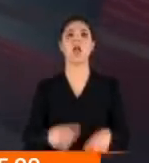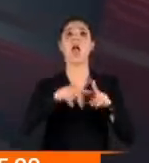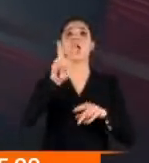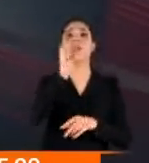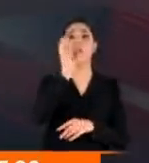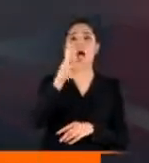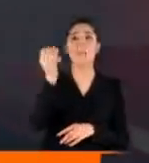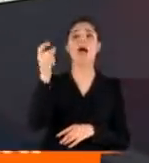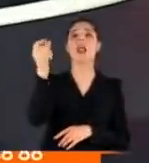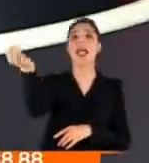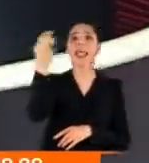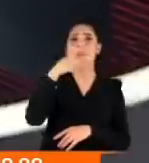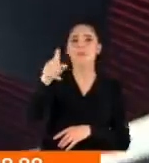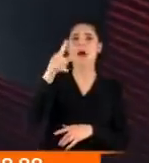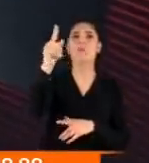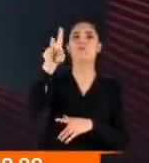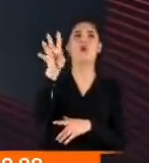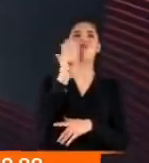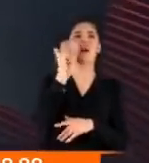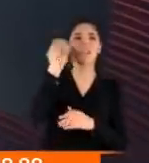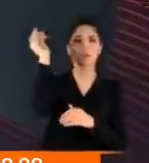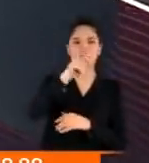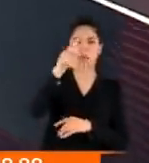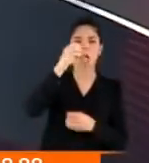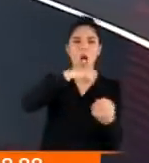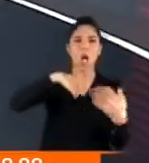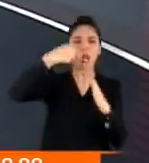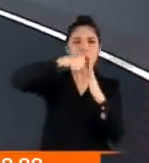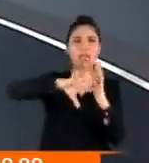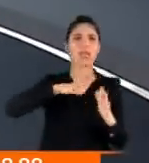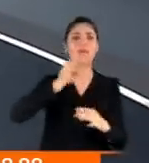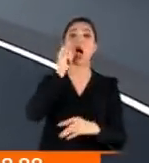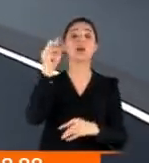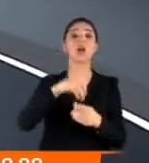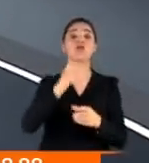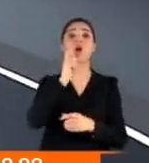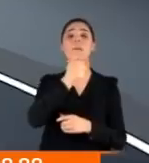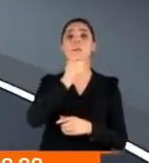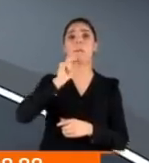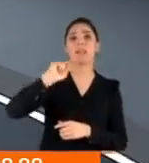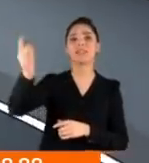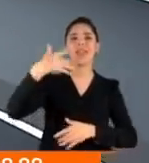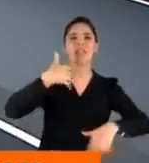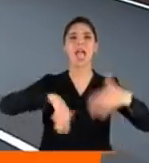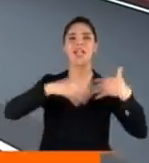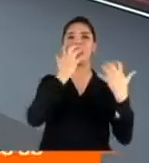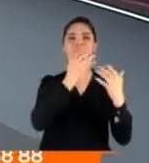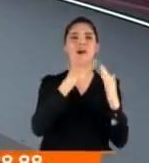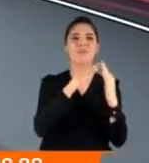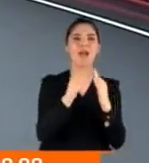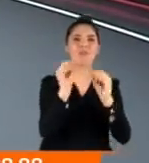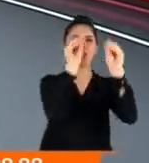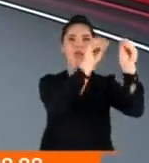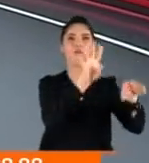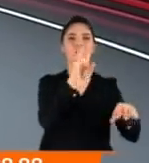ATV Haber ihbar hattına gelen bir olayın, daha doğrusu bir iddianın detayları var sırada. Ankara'da babası tarafından engelli bakım evine